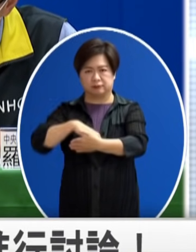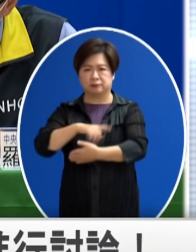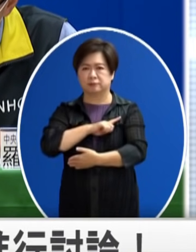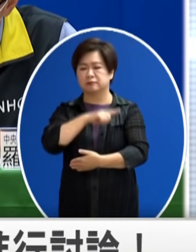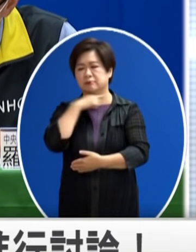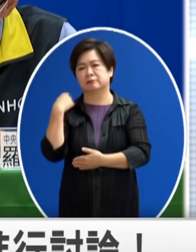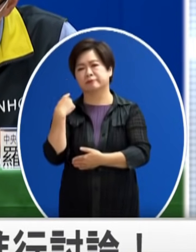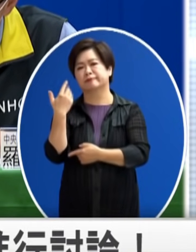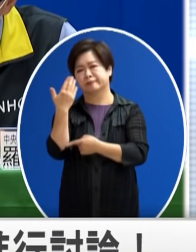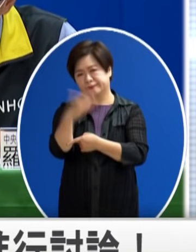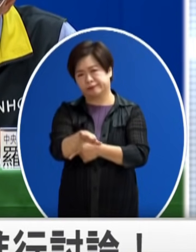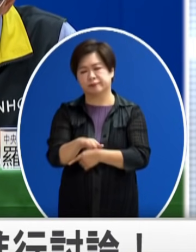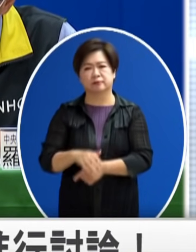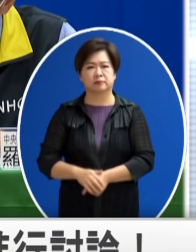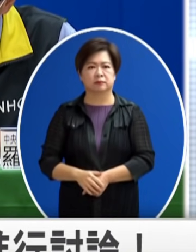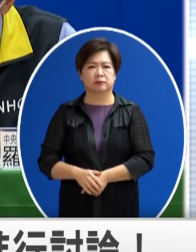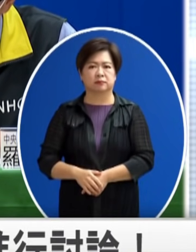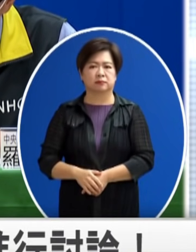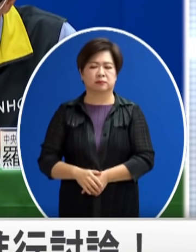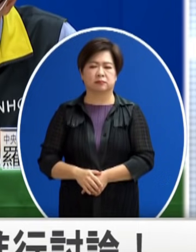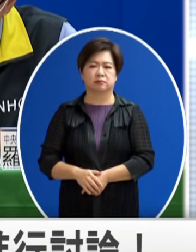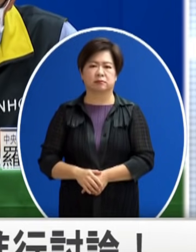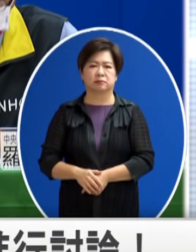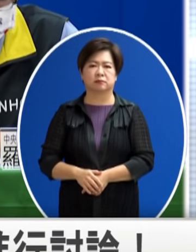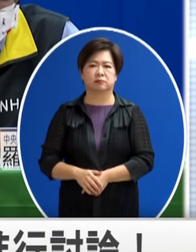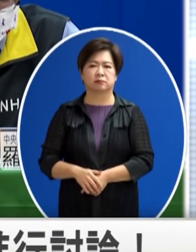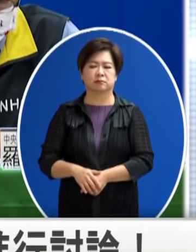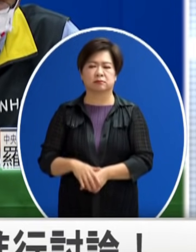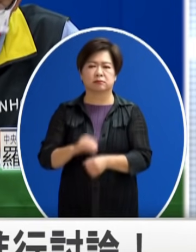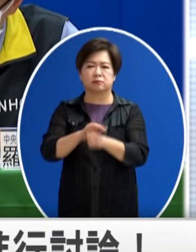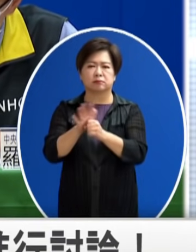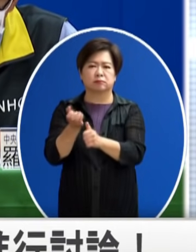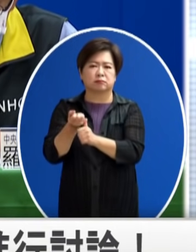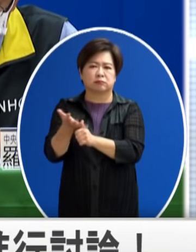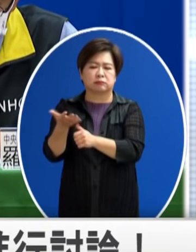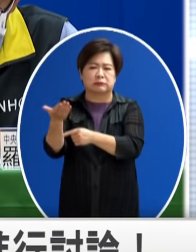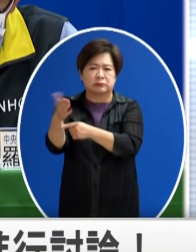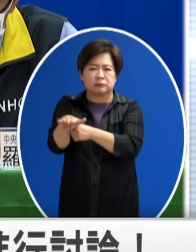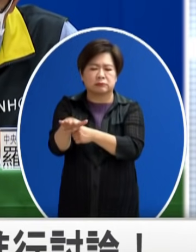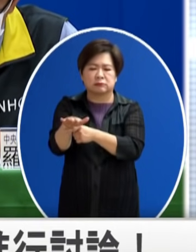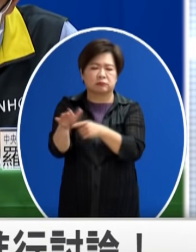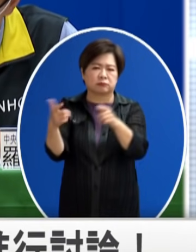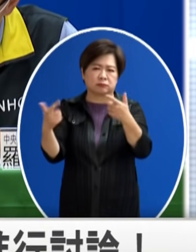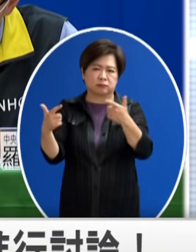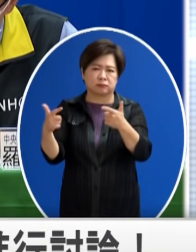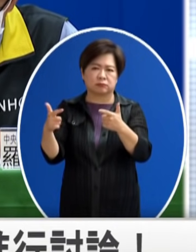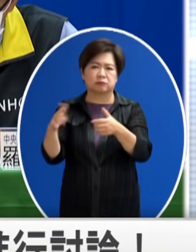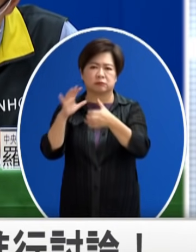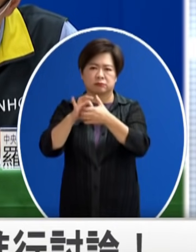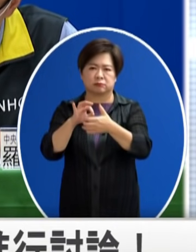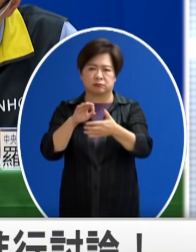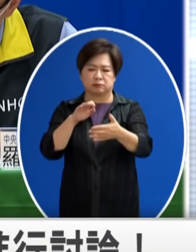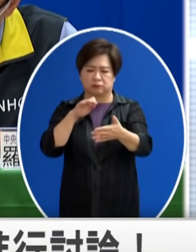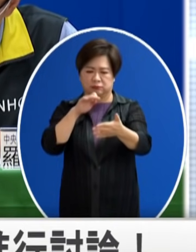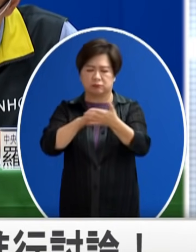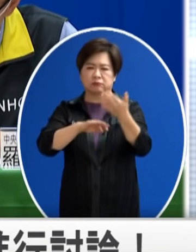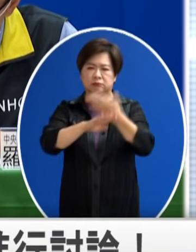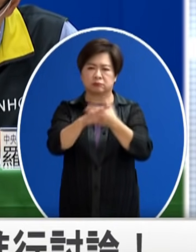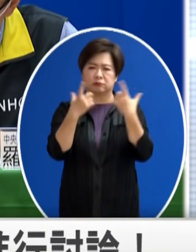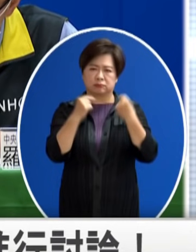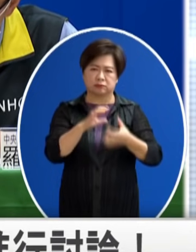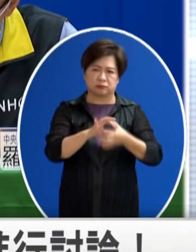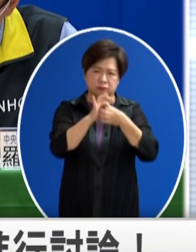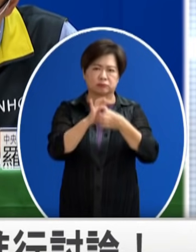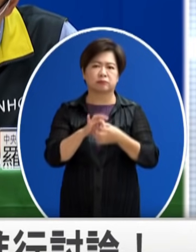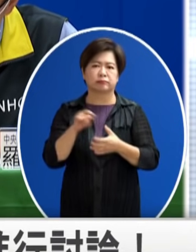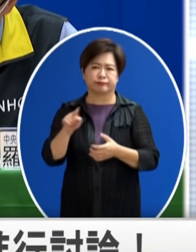杀死亡哈，所以这个的死因不是跟我们的 COVID-19 直接相关，我们就列为是其他原因的一个死